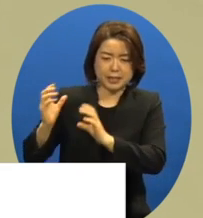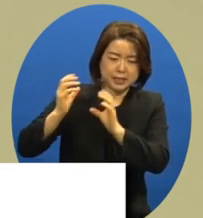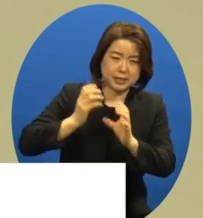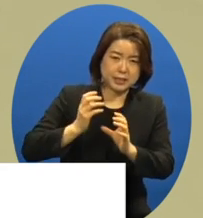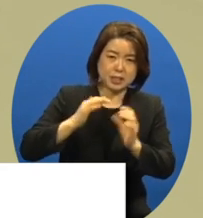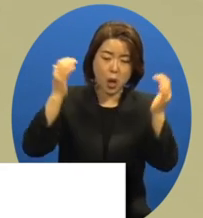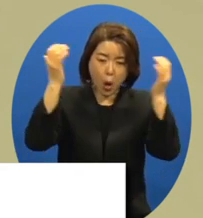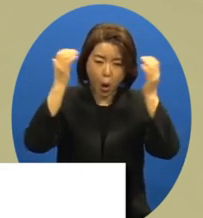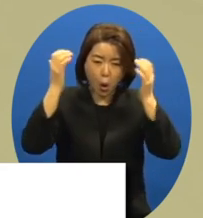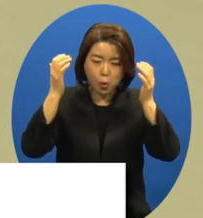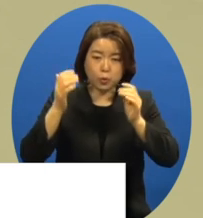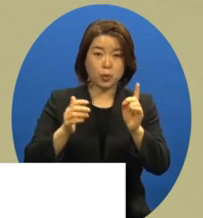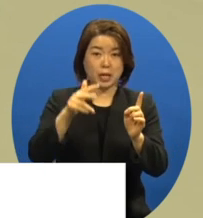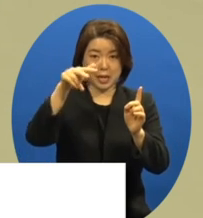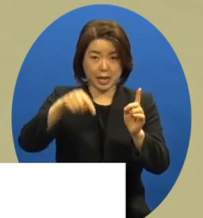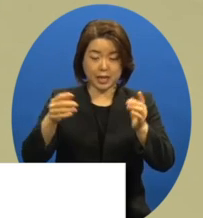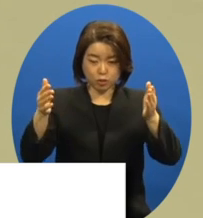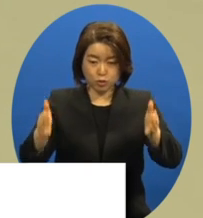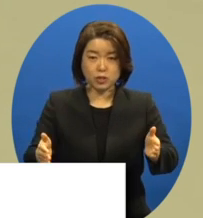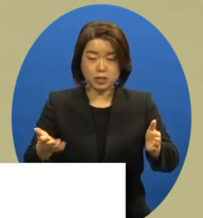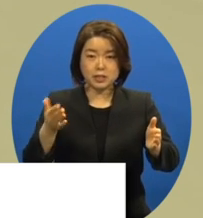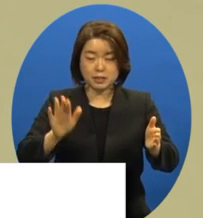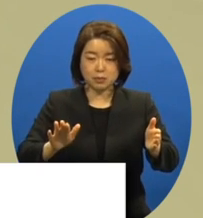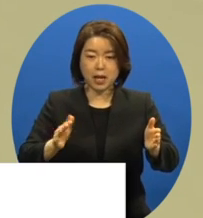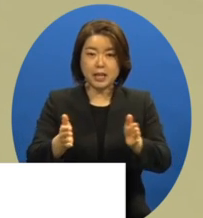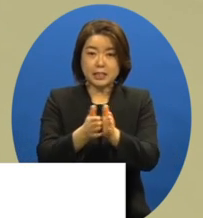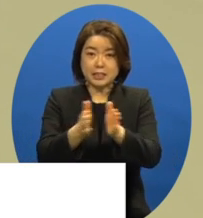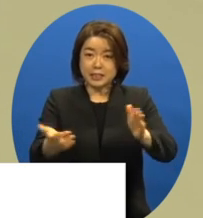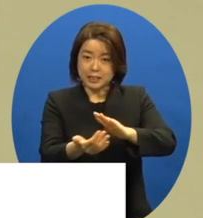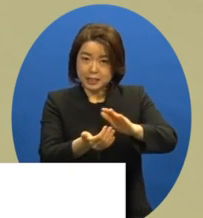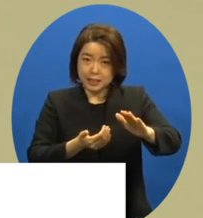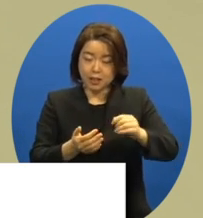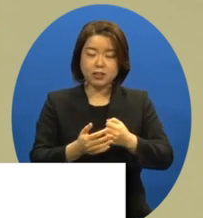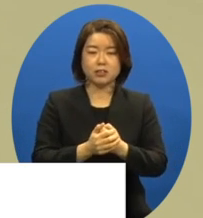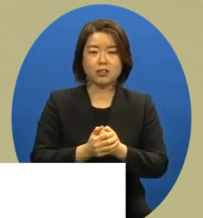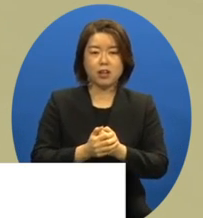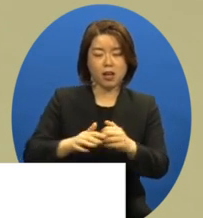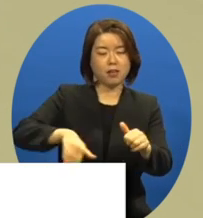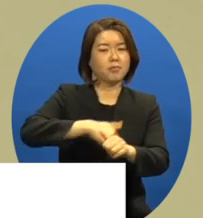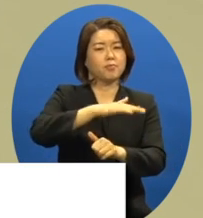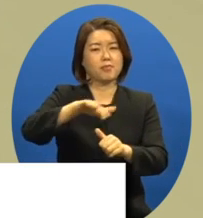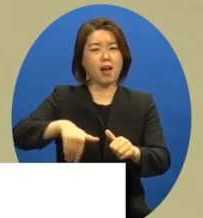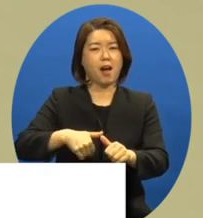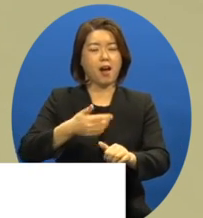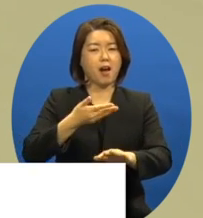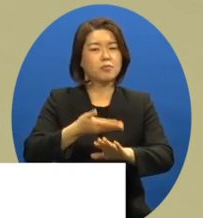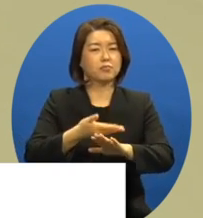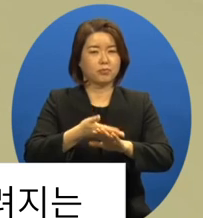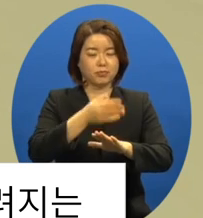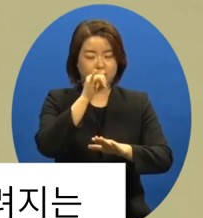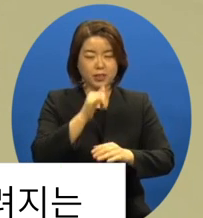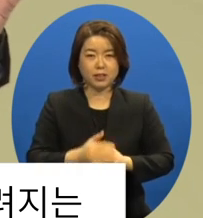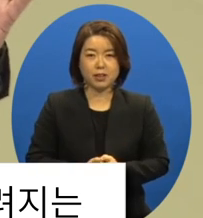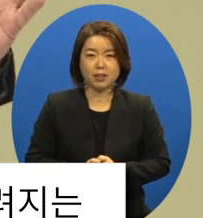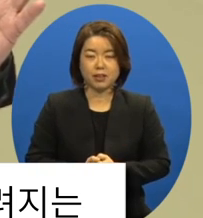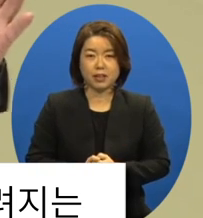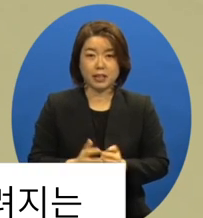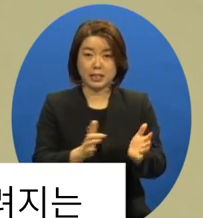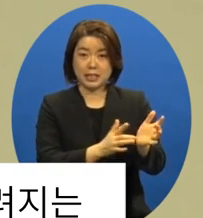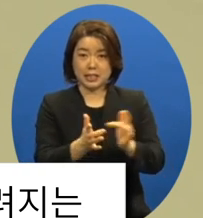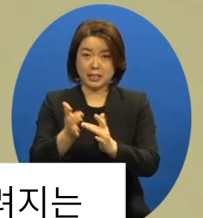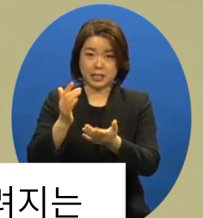고난의 한 주간이지만 그 시작은 전혀 다른 분위기에서 시작이 됩니다. 예수님을